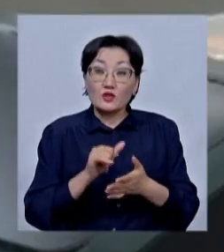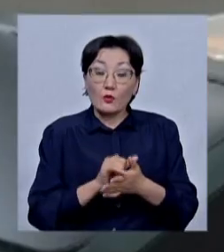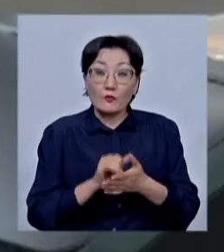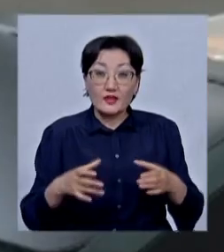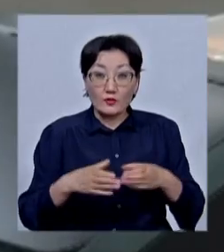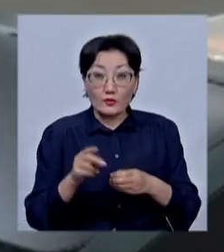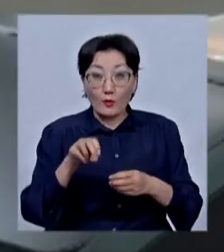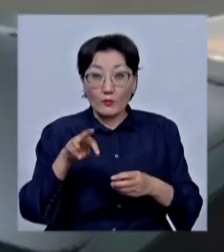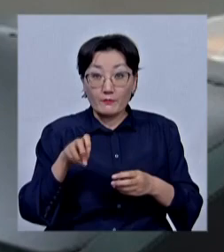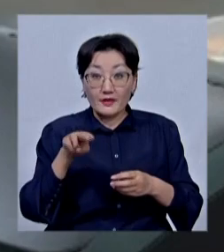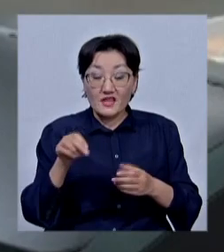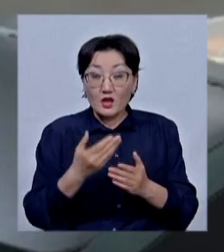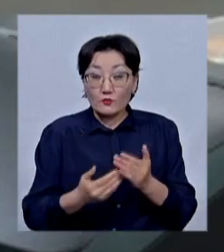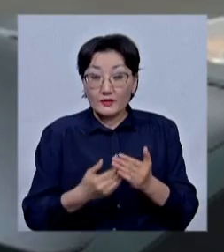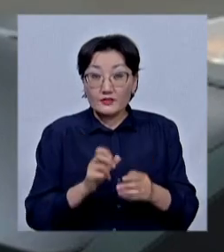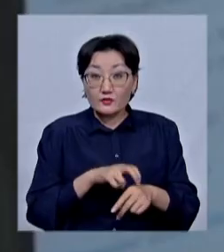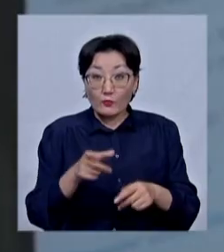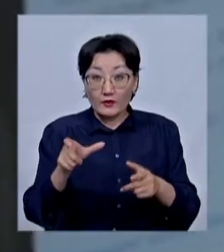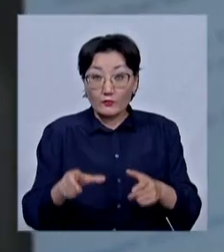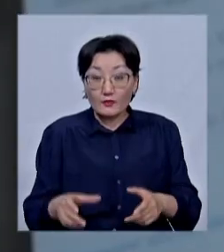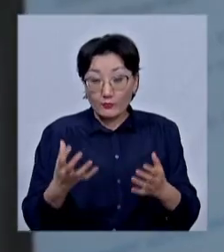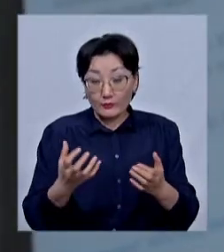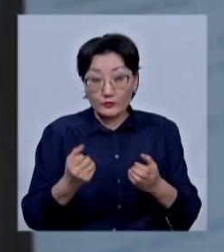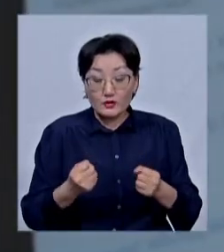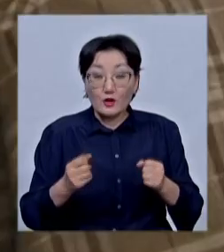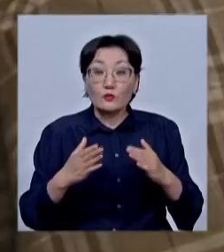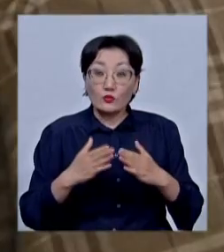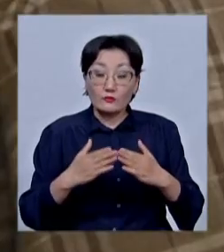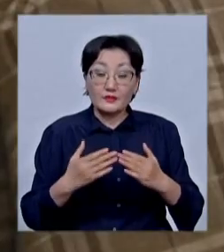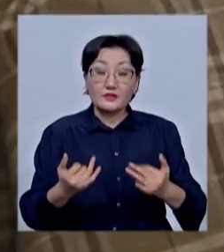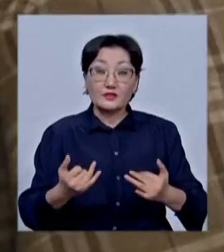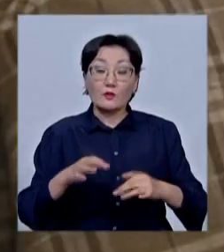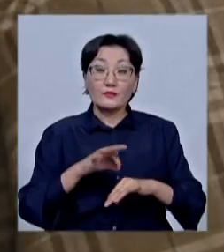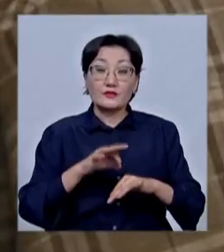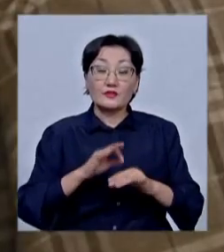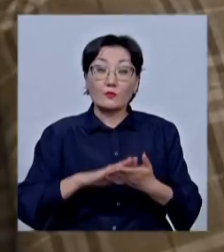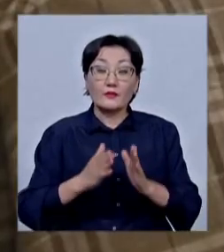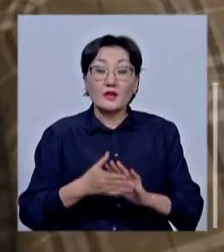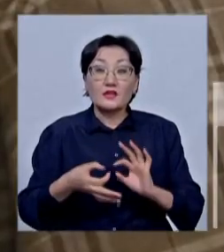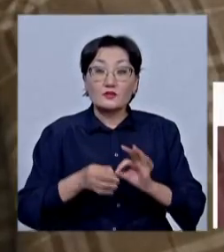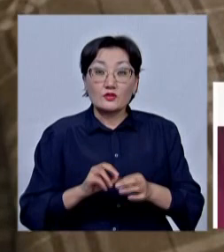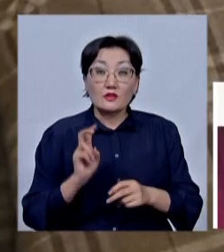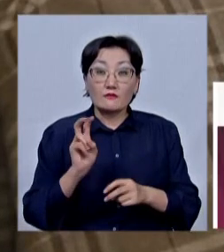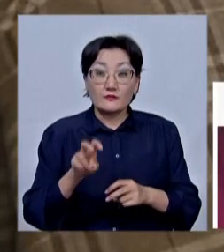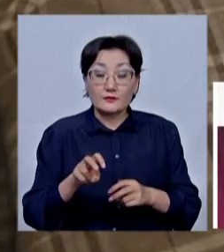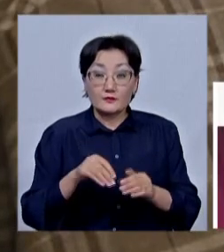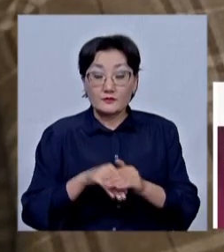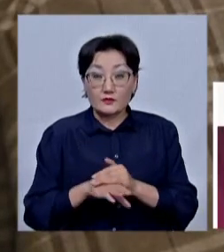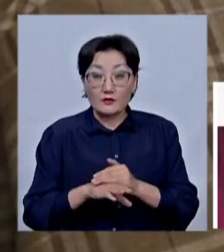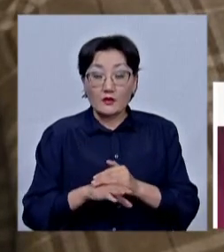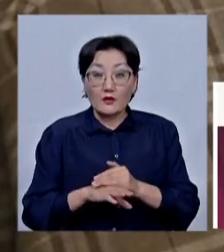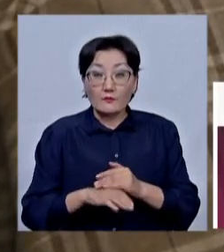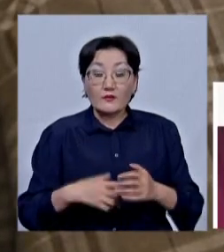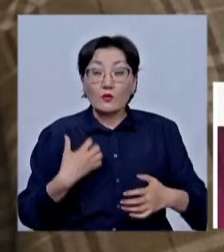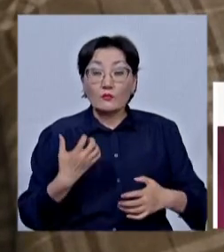компании «Домумед» консультацию врача можно получить, не выходя из дома. Сейчас пандемия, нам сложно выйти, страшно даже выйти в